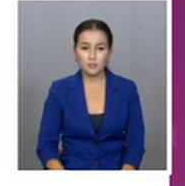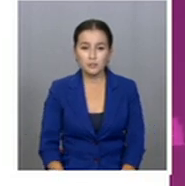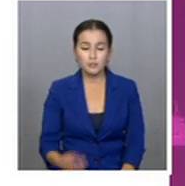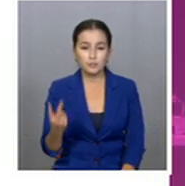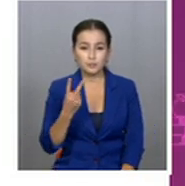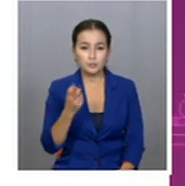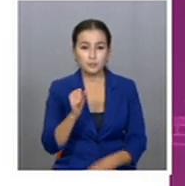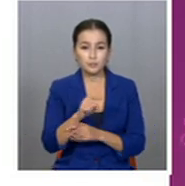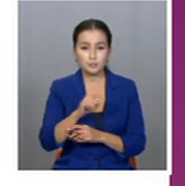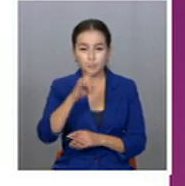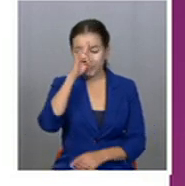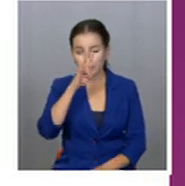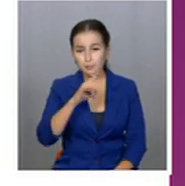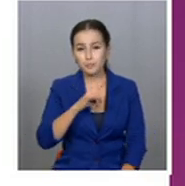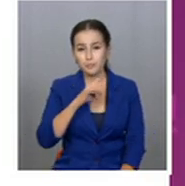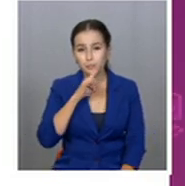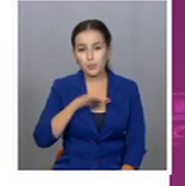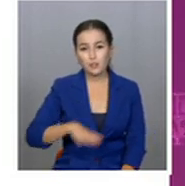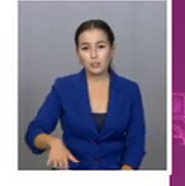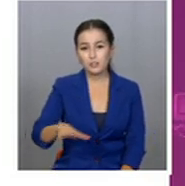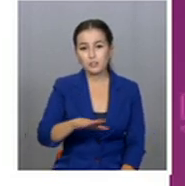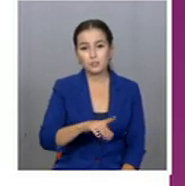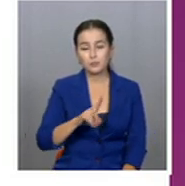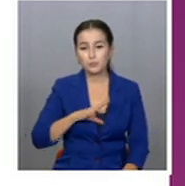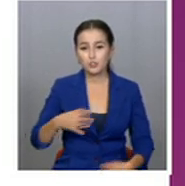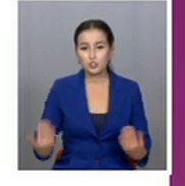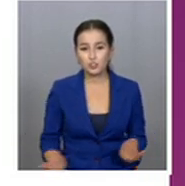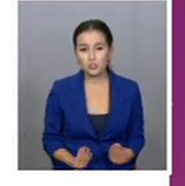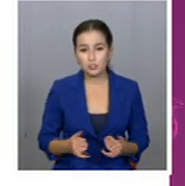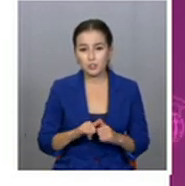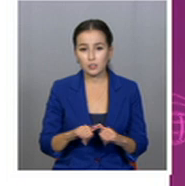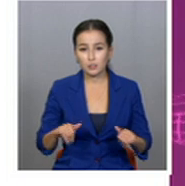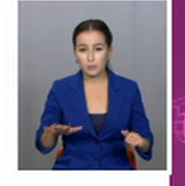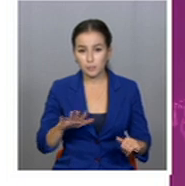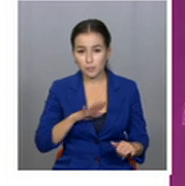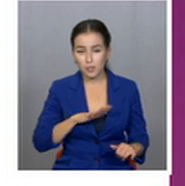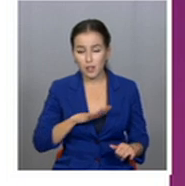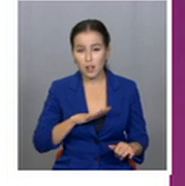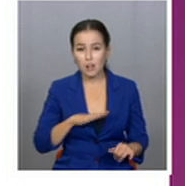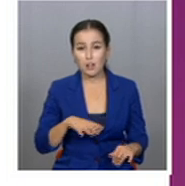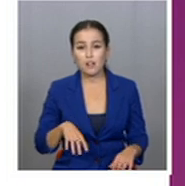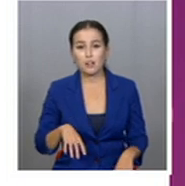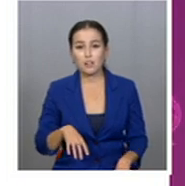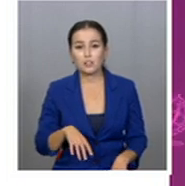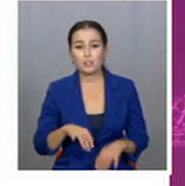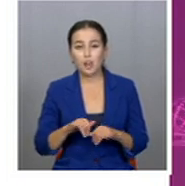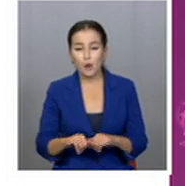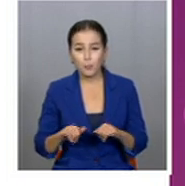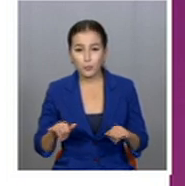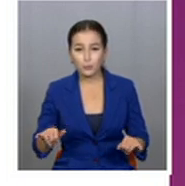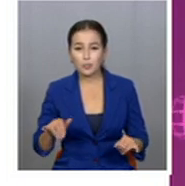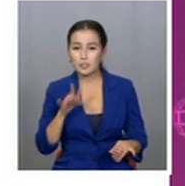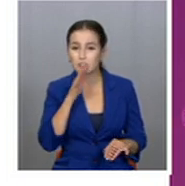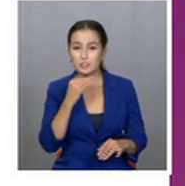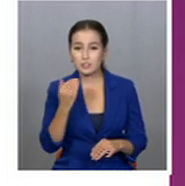Қазақстан аумағында тіршілікті қамтамасыз ету жүйесінің қалыптасуы мен даму кезеңдеріне мысал